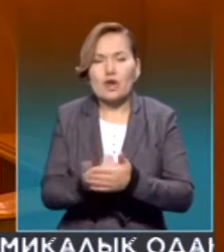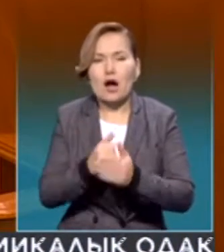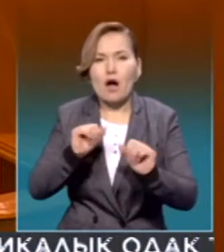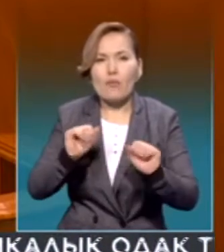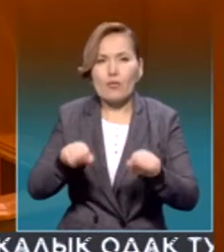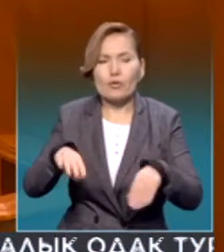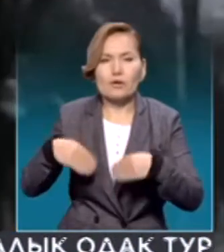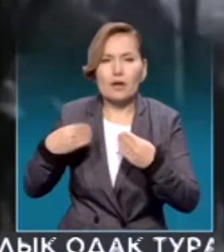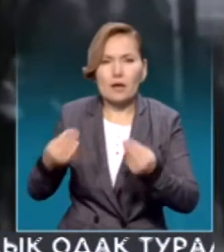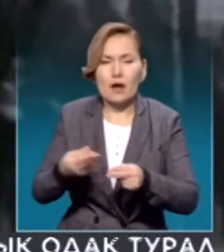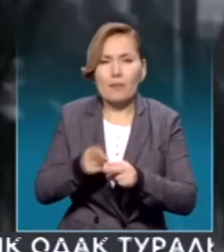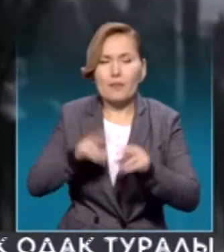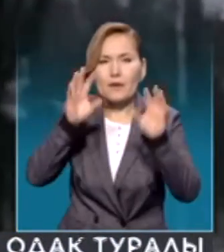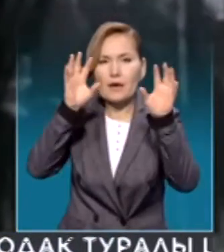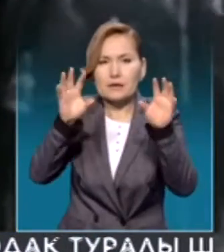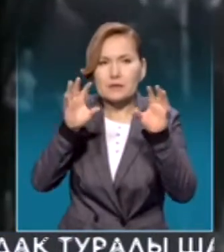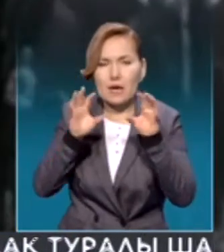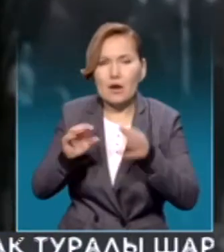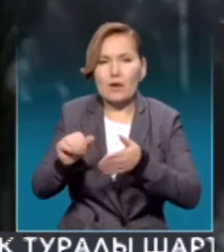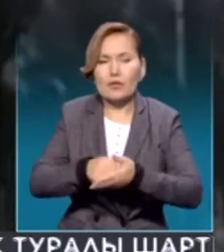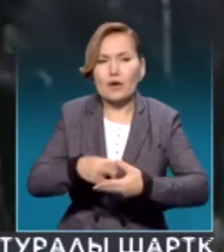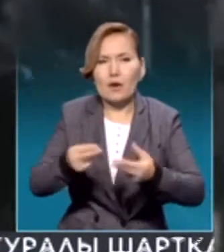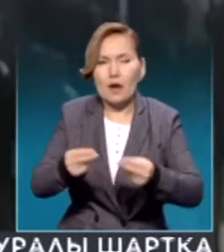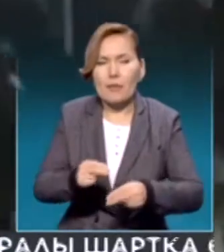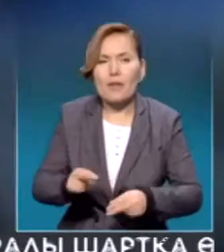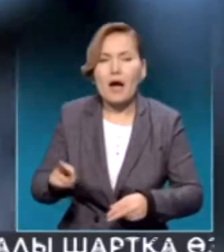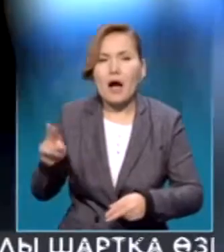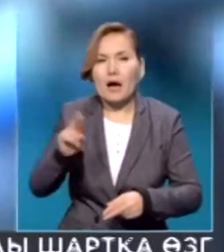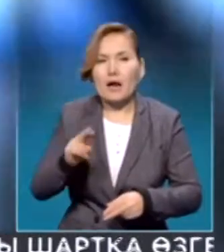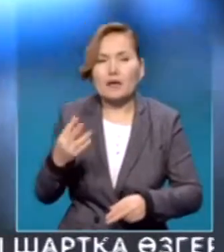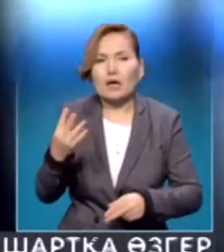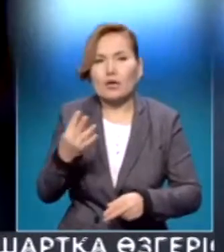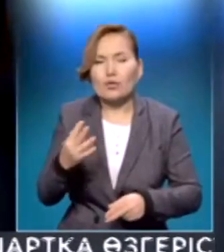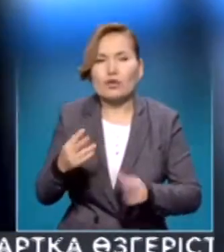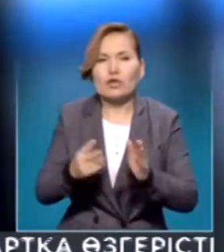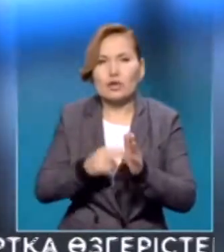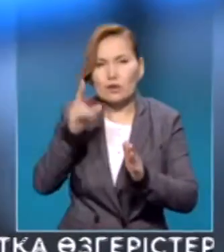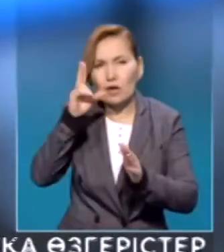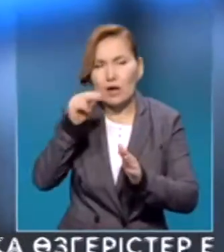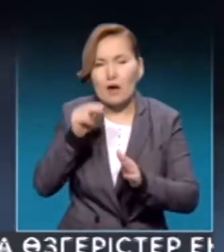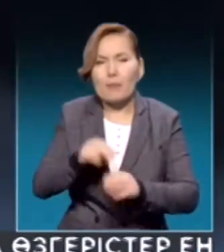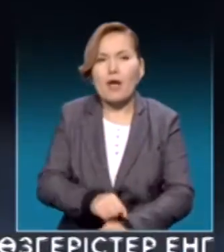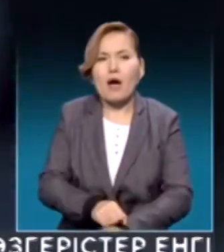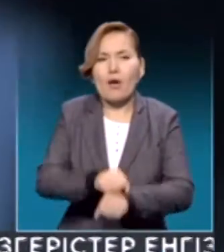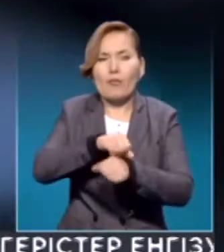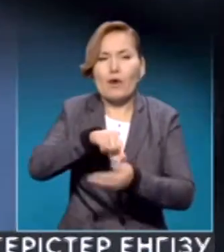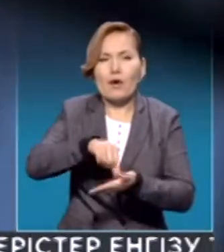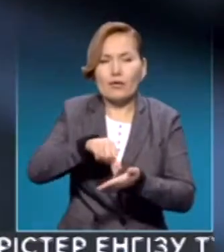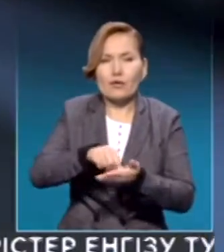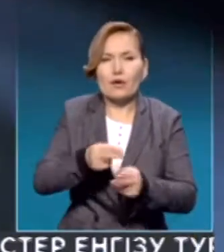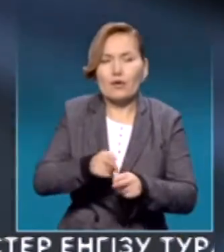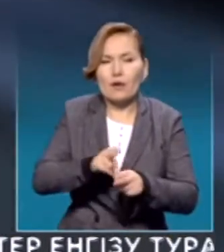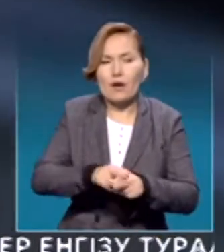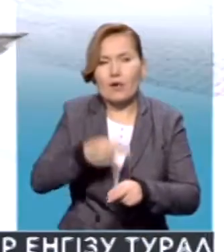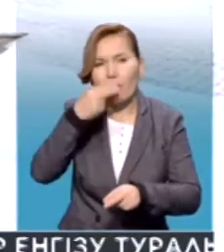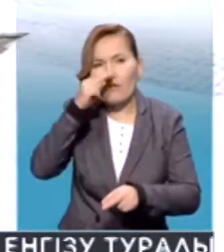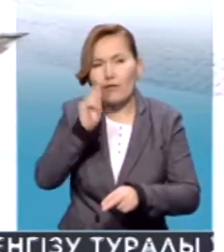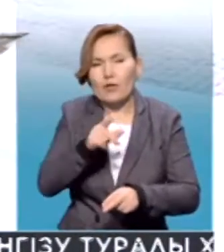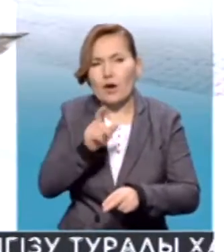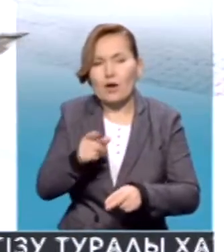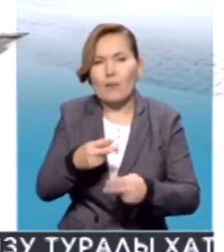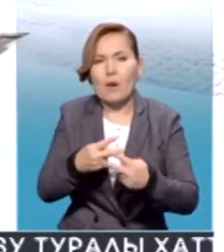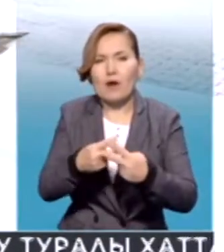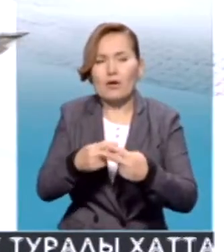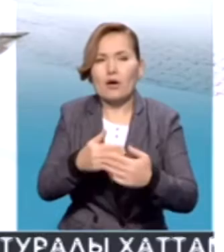ізгілік құжаты іспетті. Қаңтардың 4-7 күндері жаппай тәртіпсіздік кезінде қылмыс жасағандарға рақымшылық жасауды көздеп отыр.